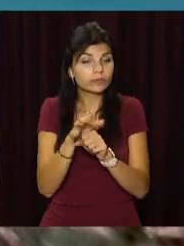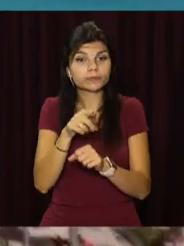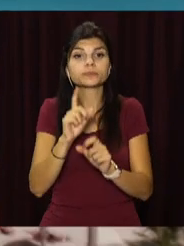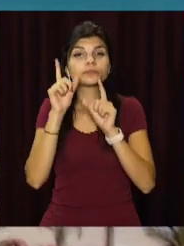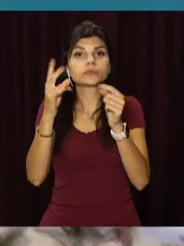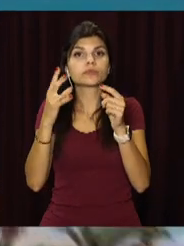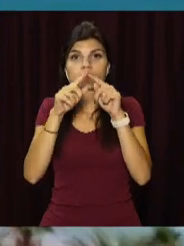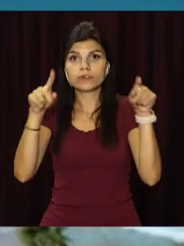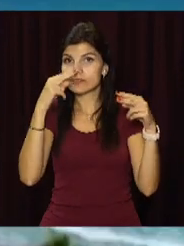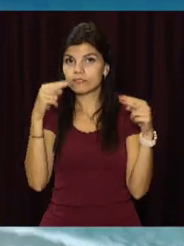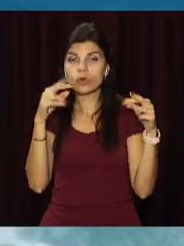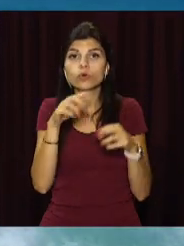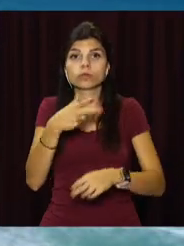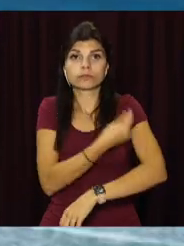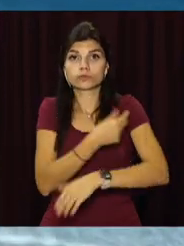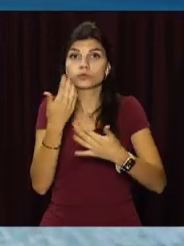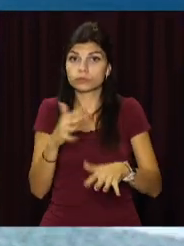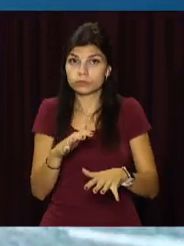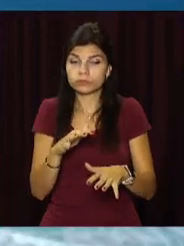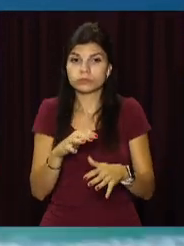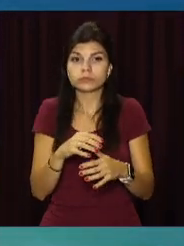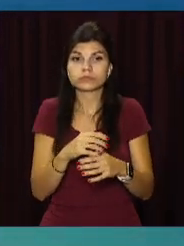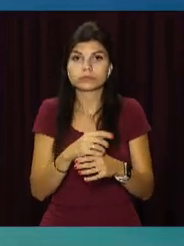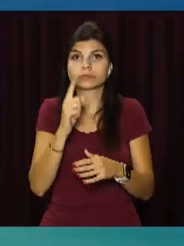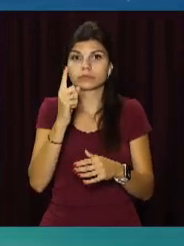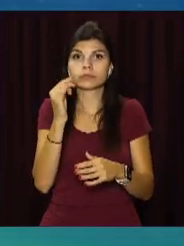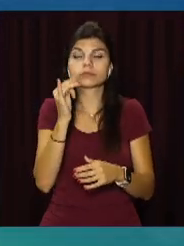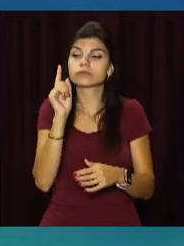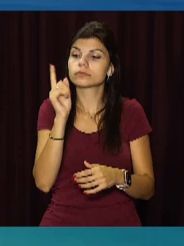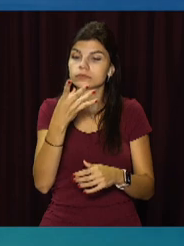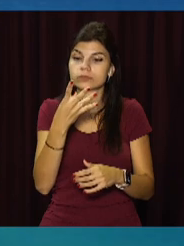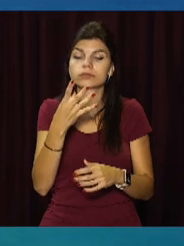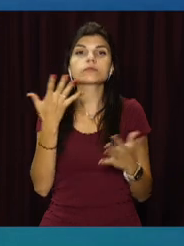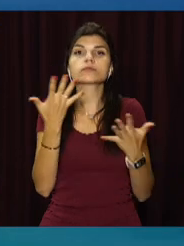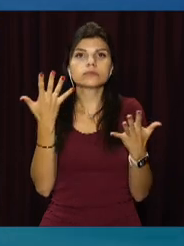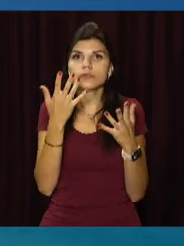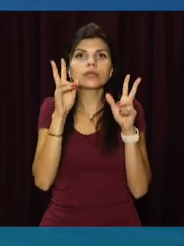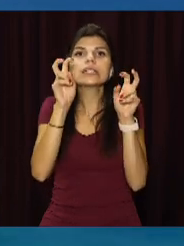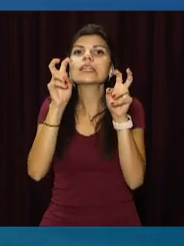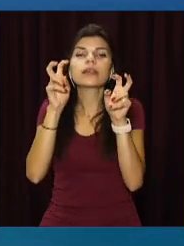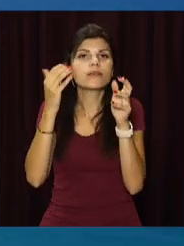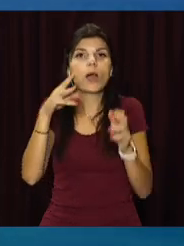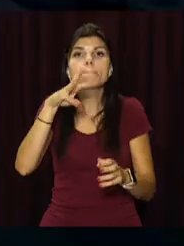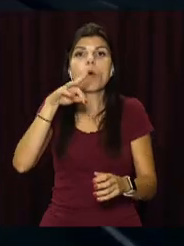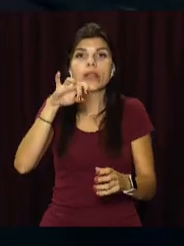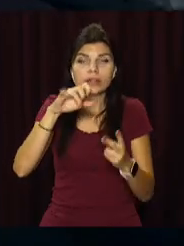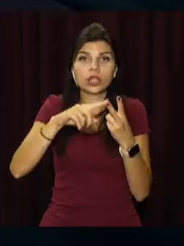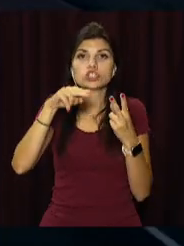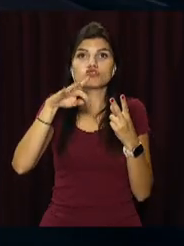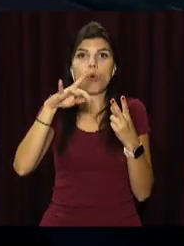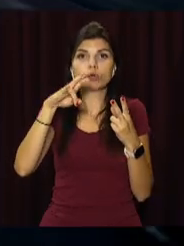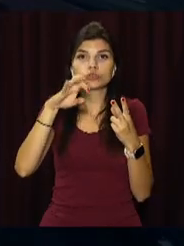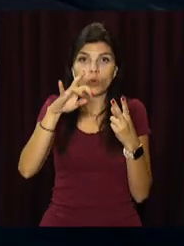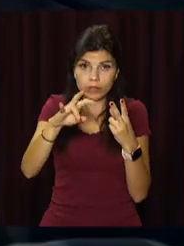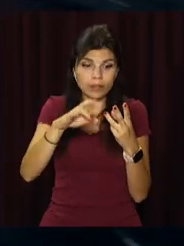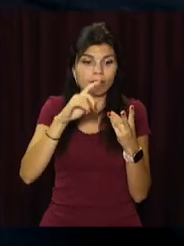мати сертифікат про щеплення, яке зробили одним з 4 схвалених в країні препаратів. Це Moderna, Johnson &